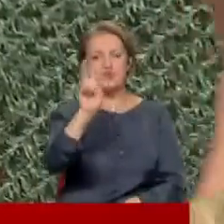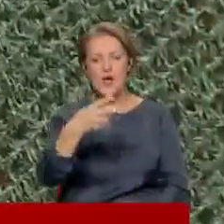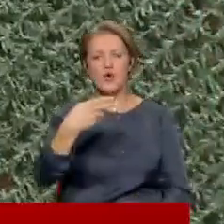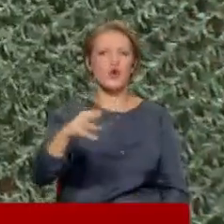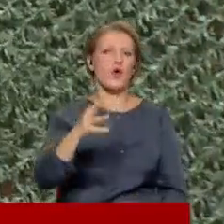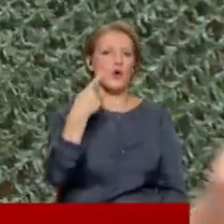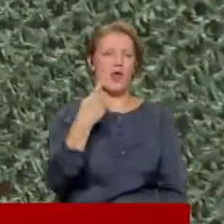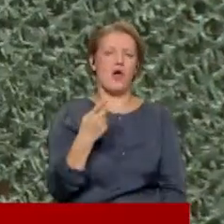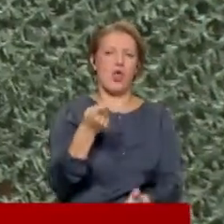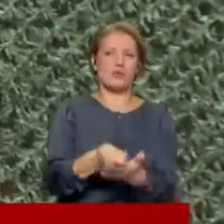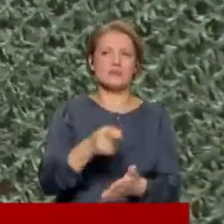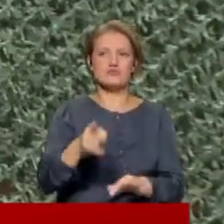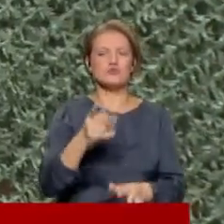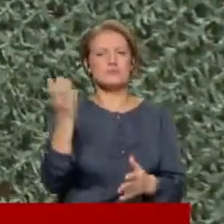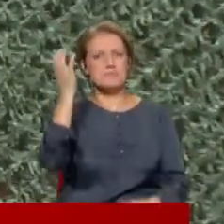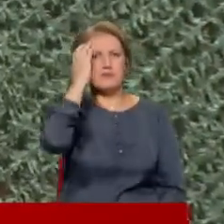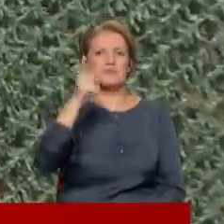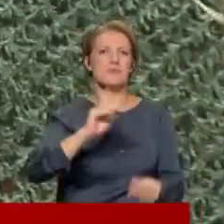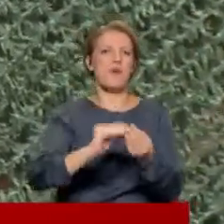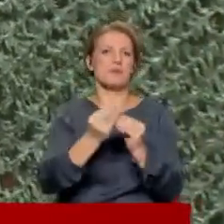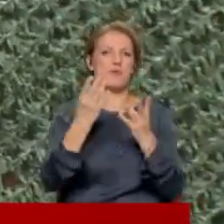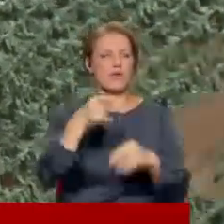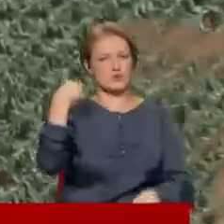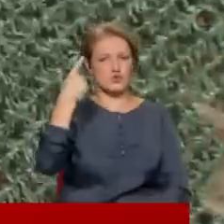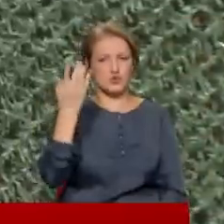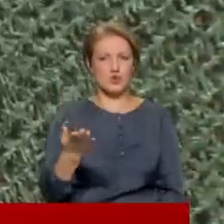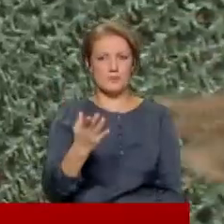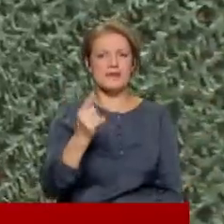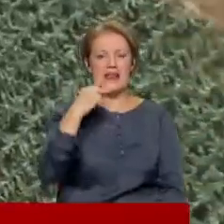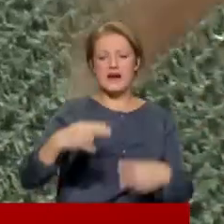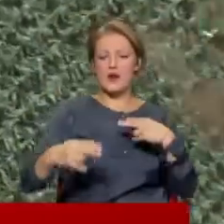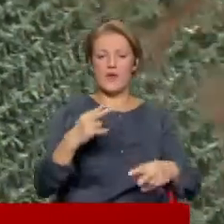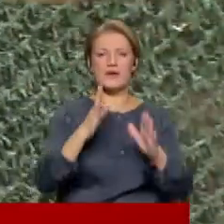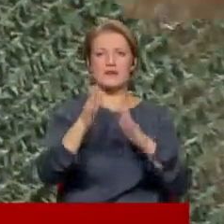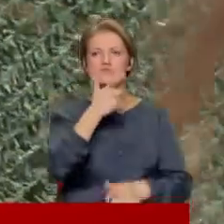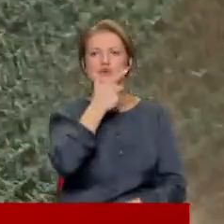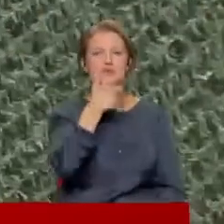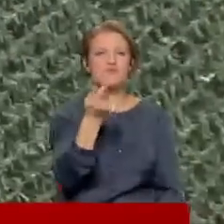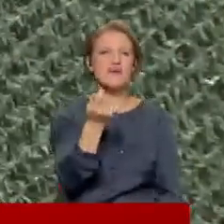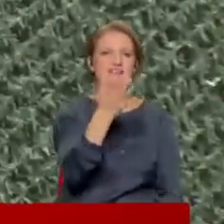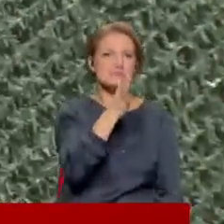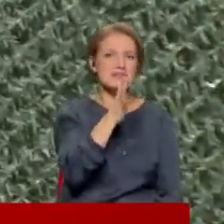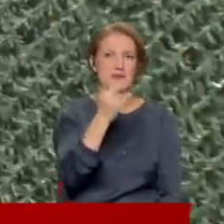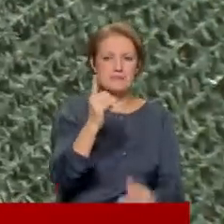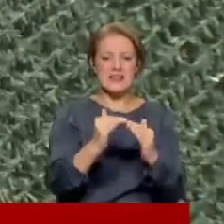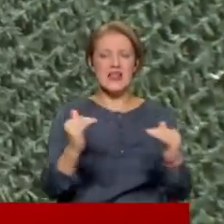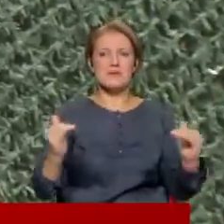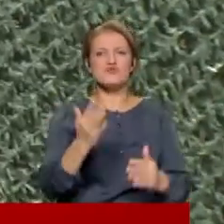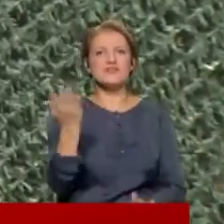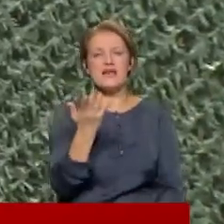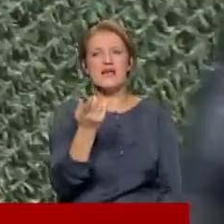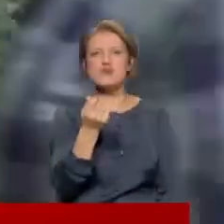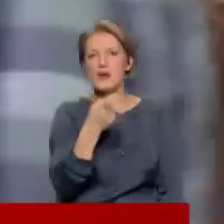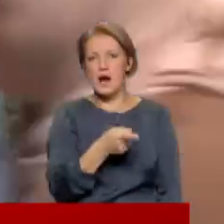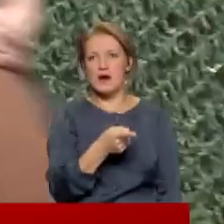euro bazında ödeniyor. Bu zaten başlı başına bir problem olarak düşünüyorum. Bir restoranta gidiyorsunuz. Bodrum'un fiyatlarını bir lahmacunun